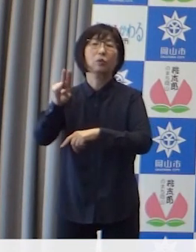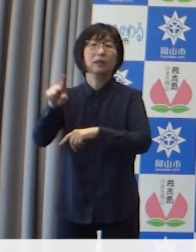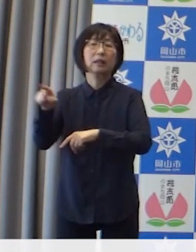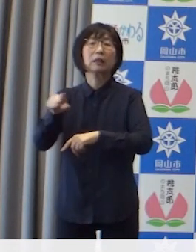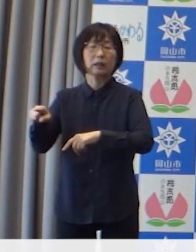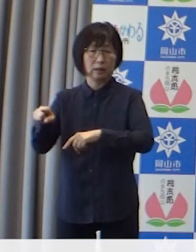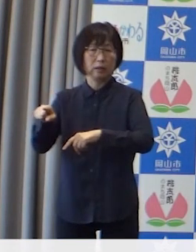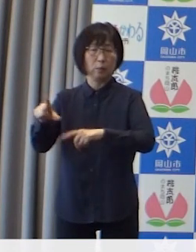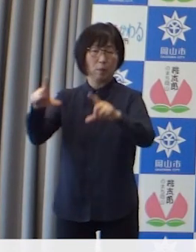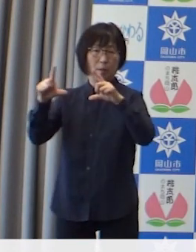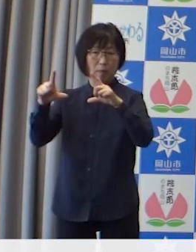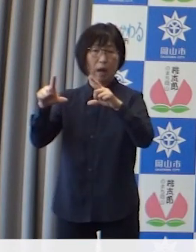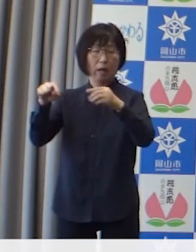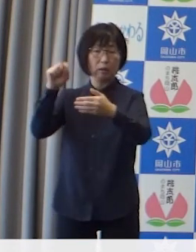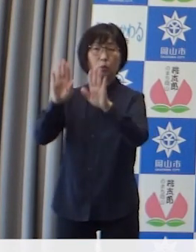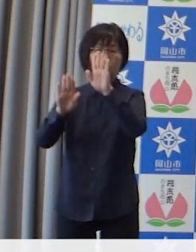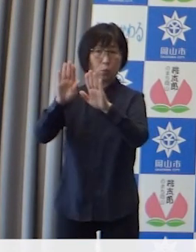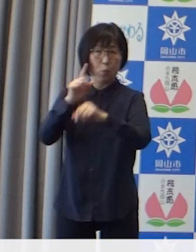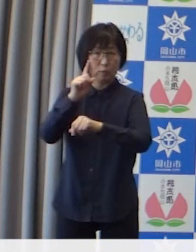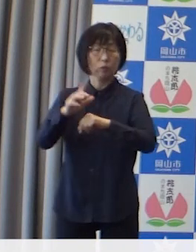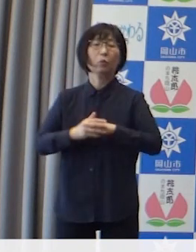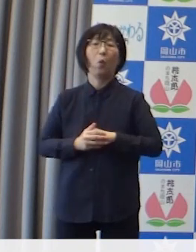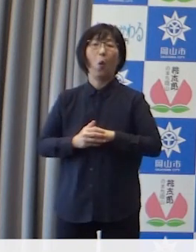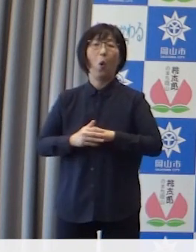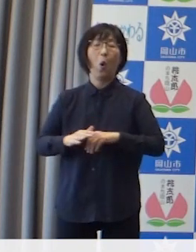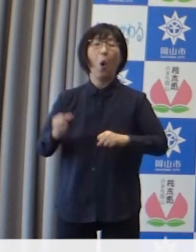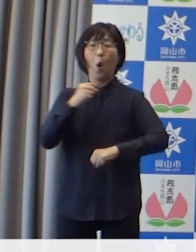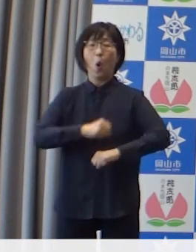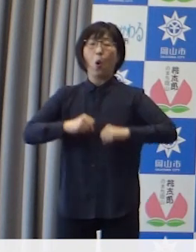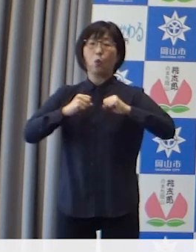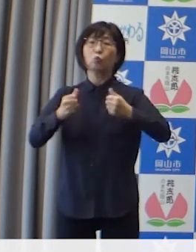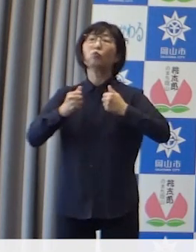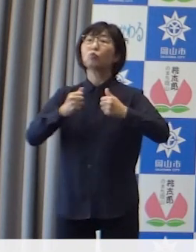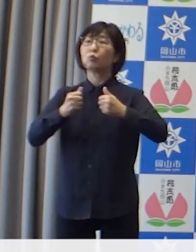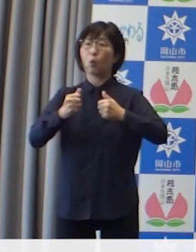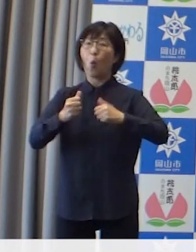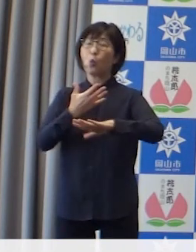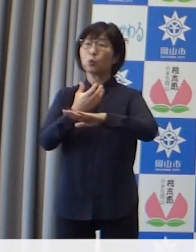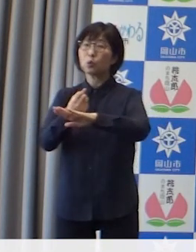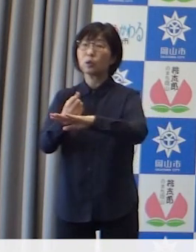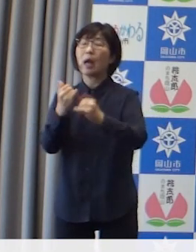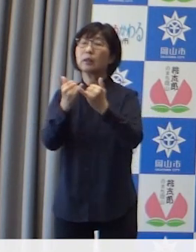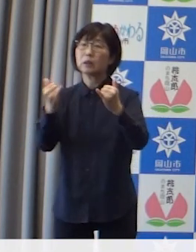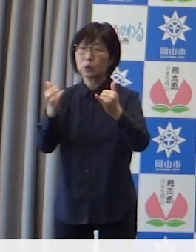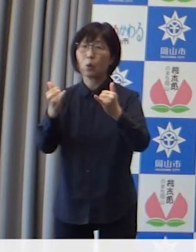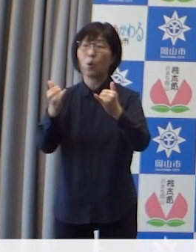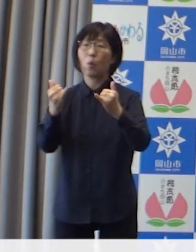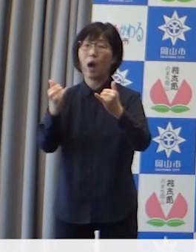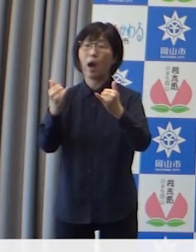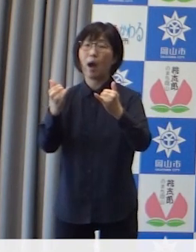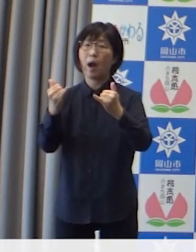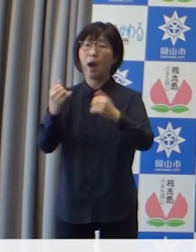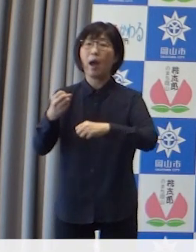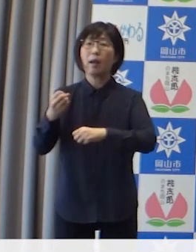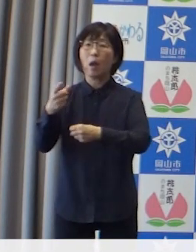、運動習慣がある人の割合は事業開始時令和元年度